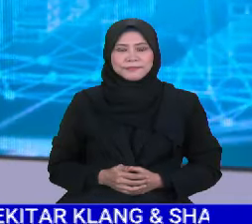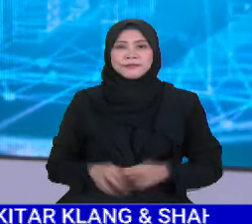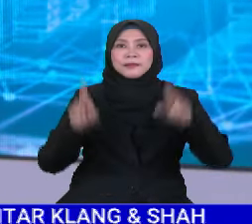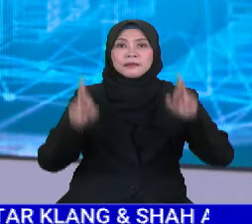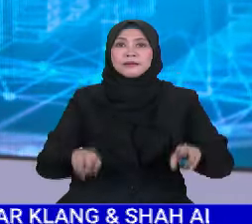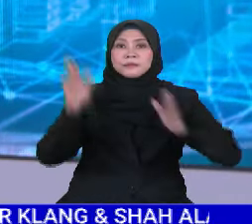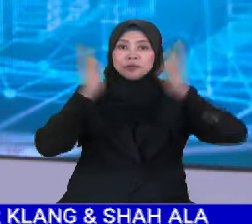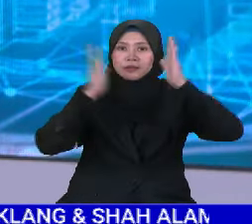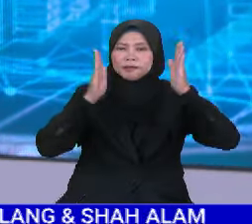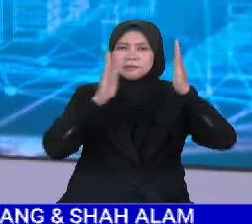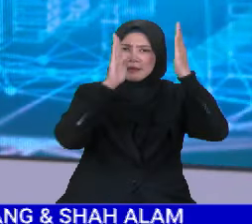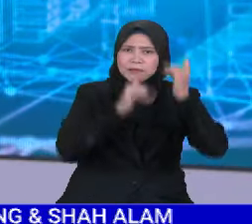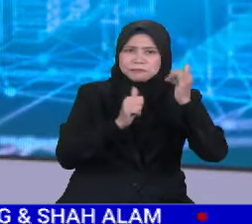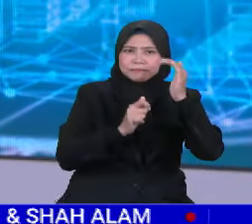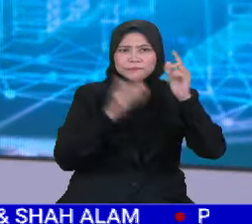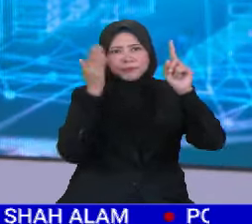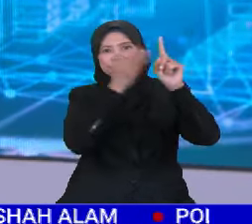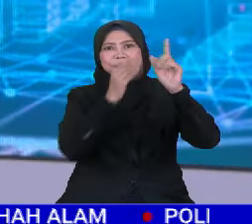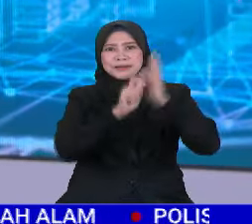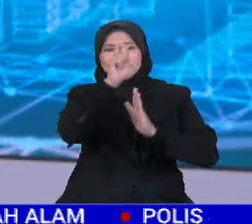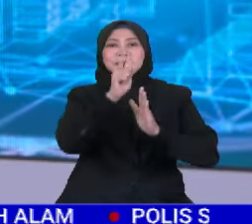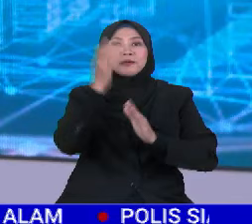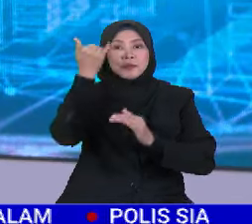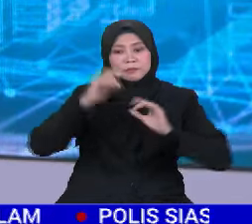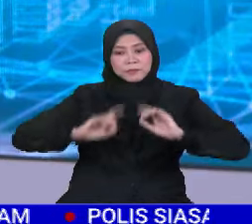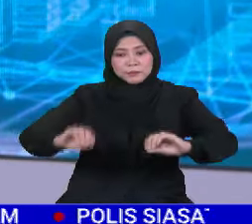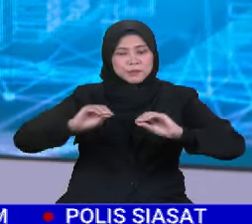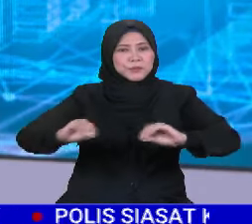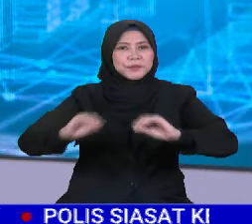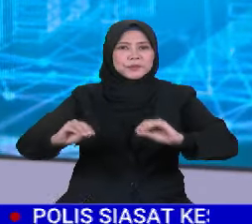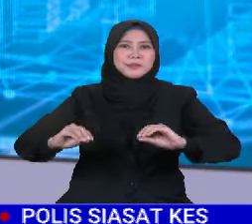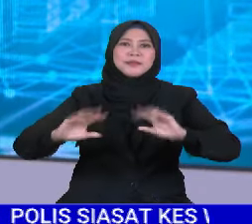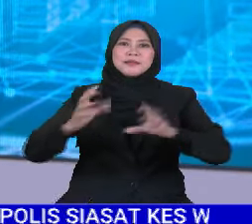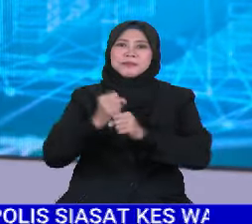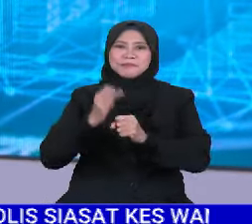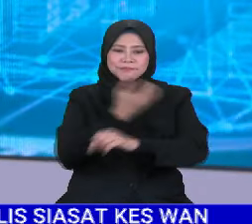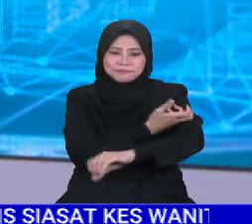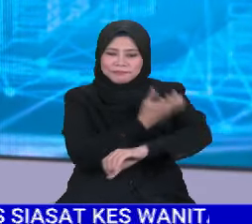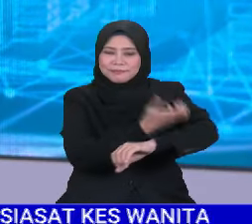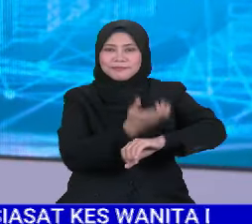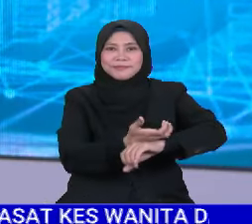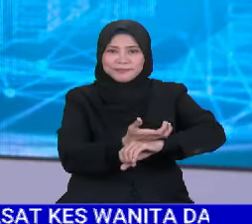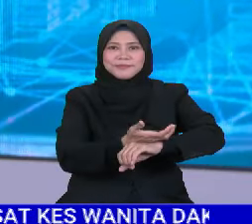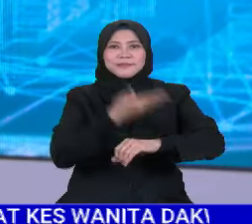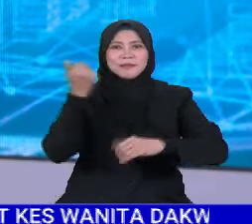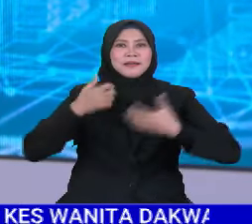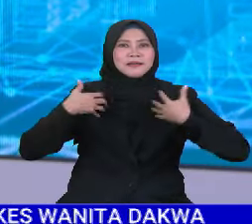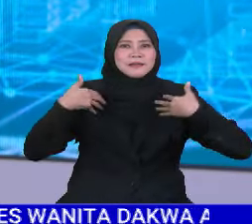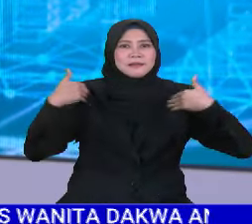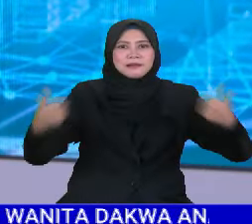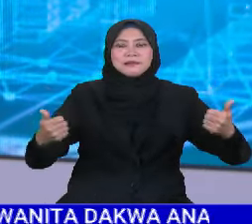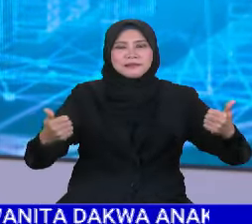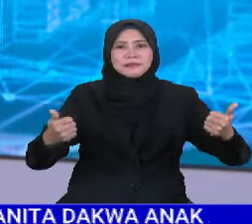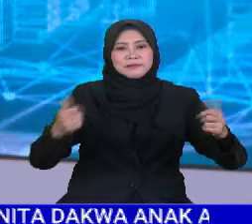Rakyat Malaysia meletakkan harapan tinggi dalam usaha untuk mendidik dan melahirkan generasi masa depan negara yang lebih sihat bagi